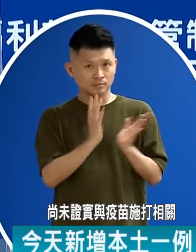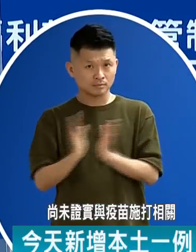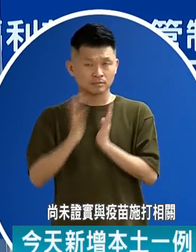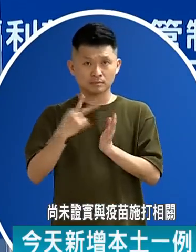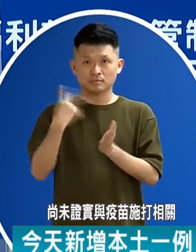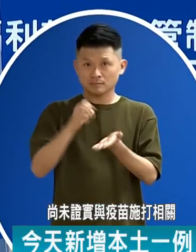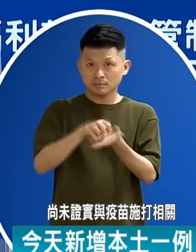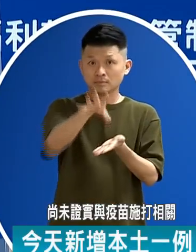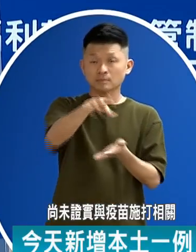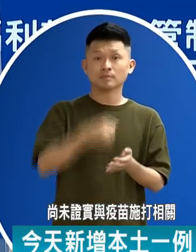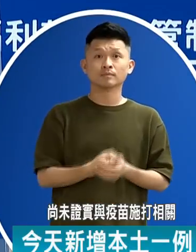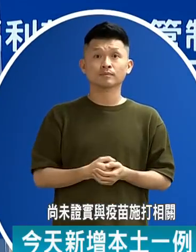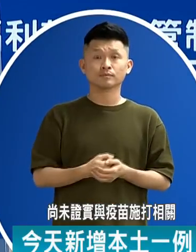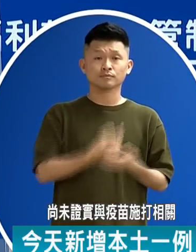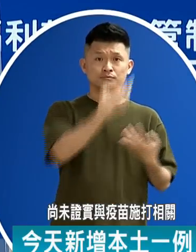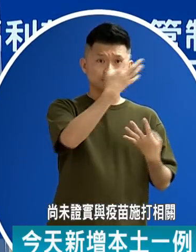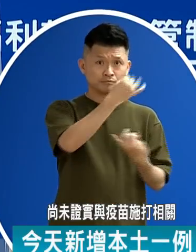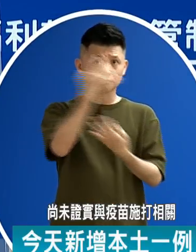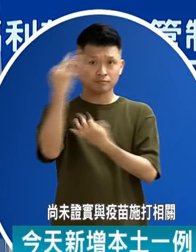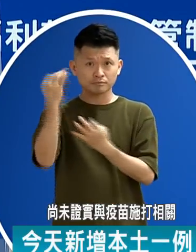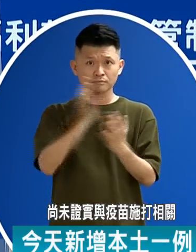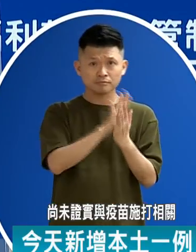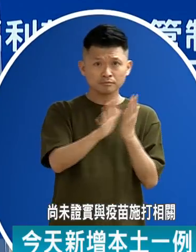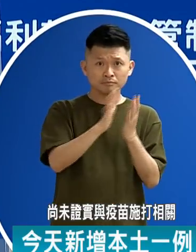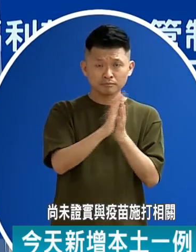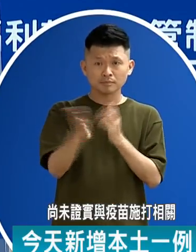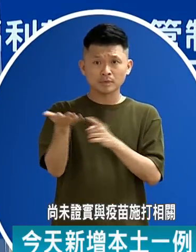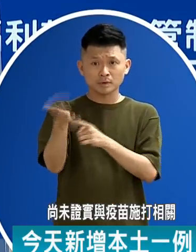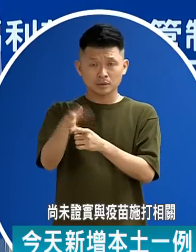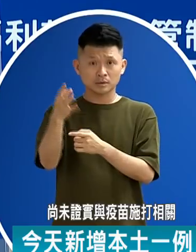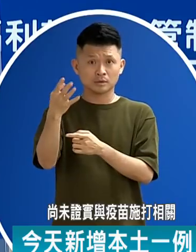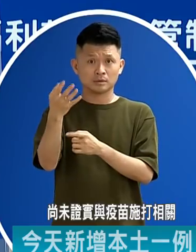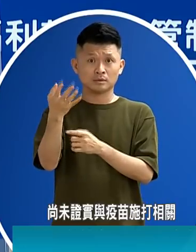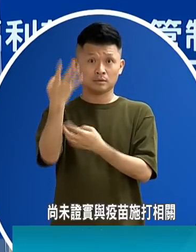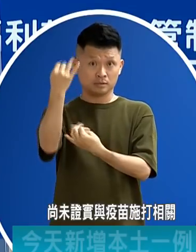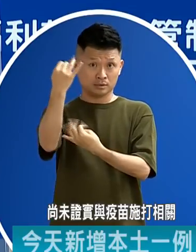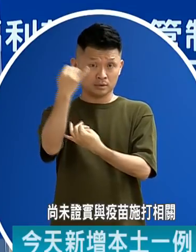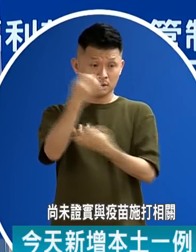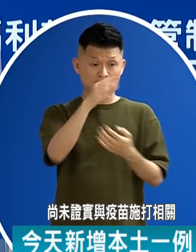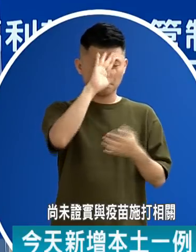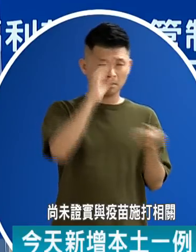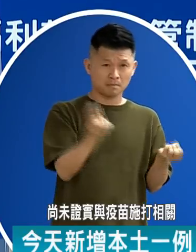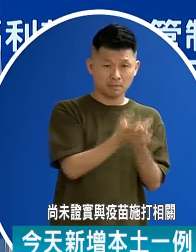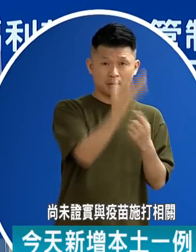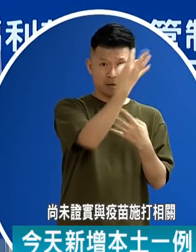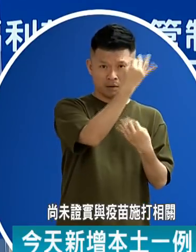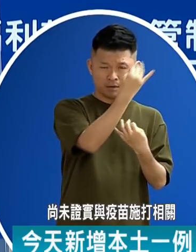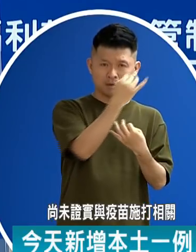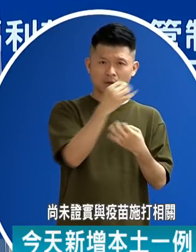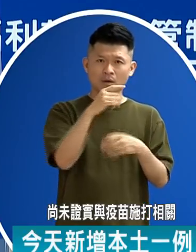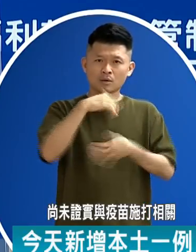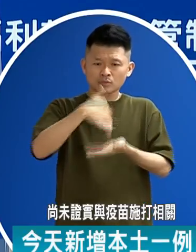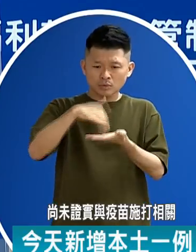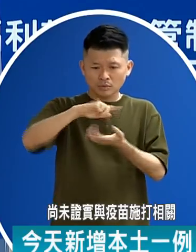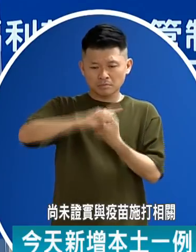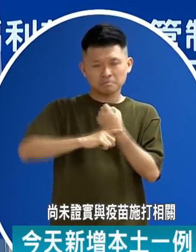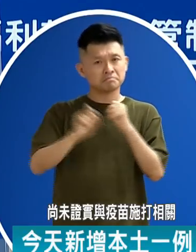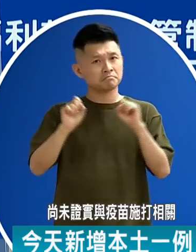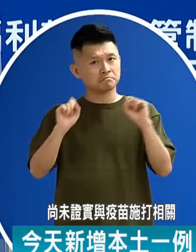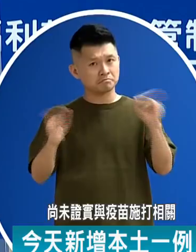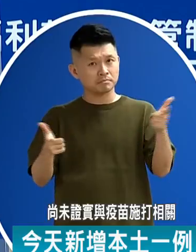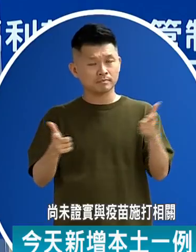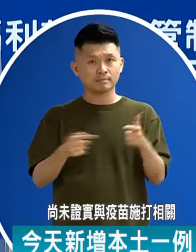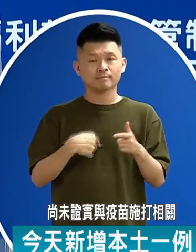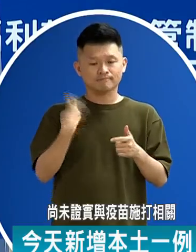下哈，因为有时候他用时间序，用死亡的时间，或是用发病的时间，啊等等，都有一些计算不同，我们把稍